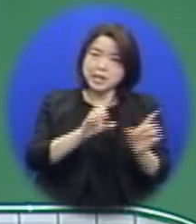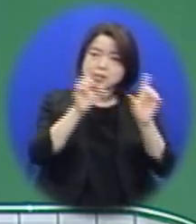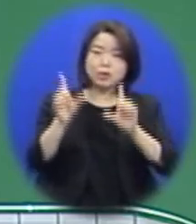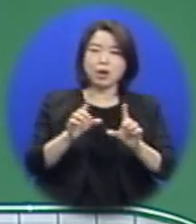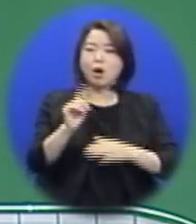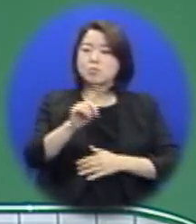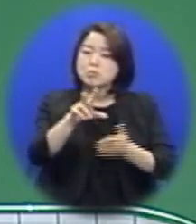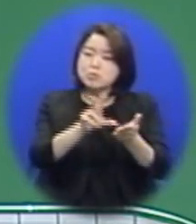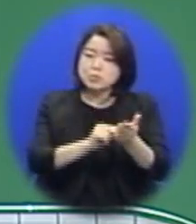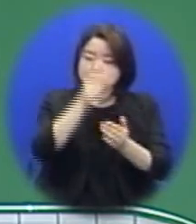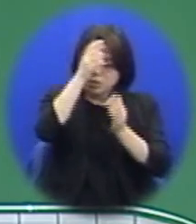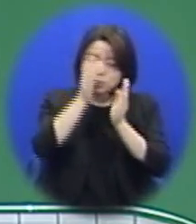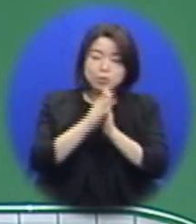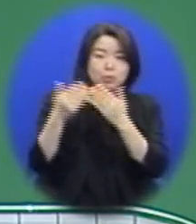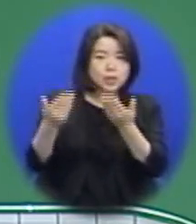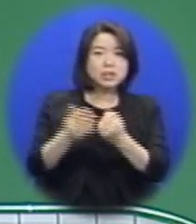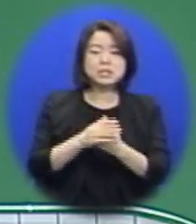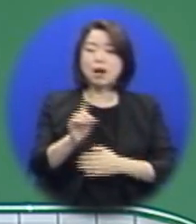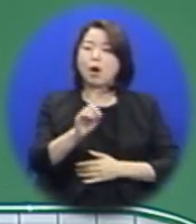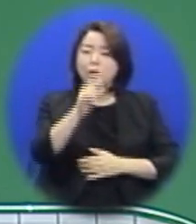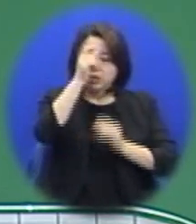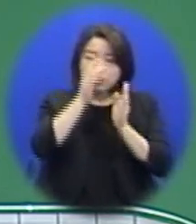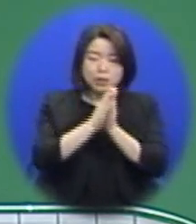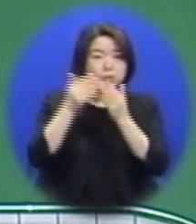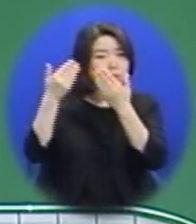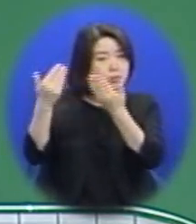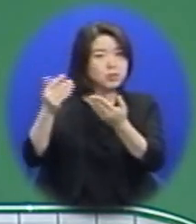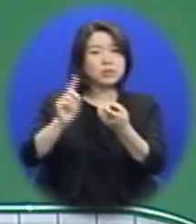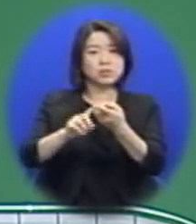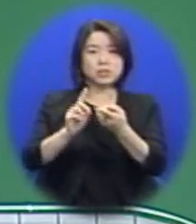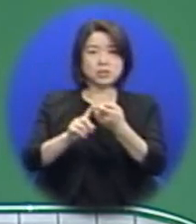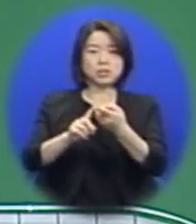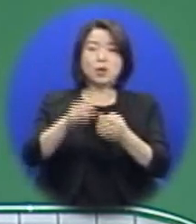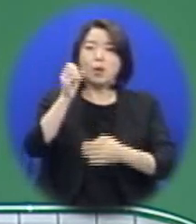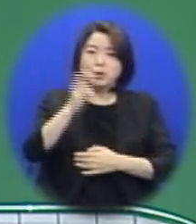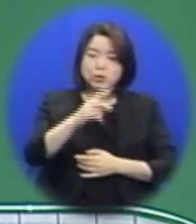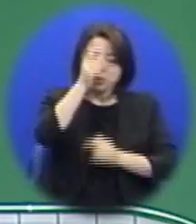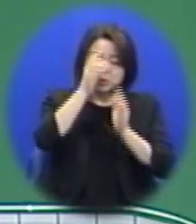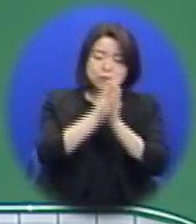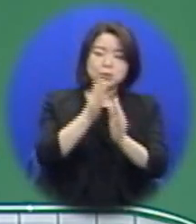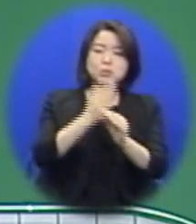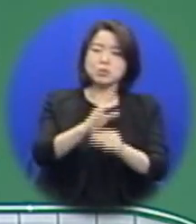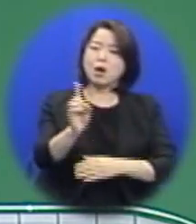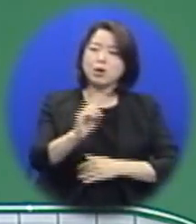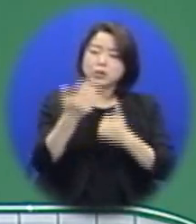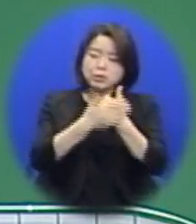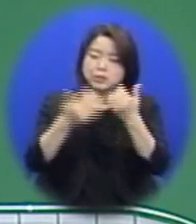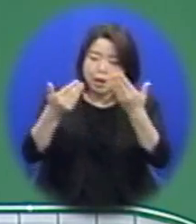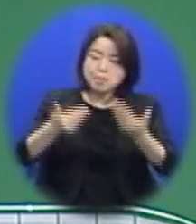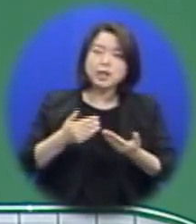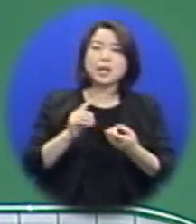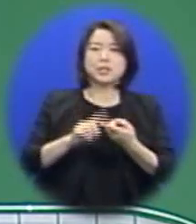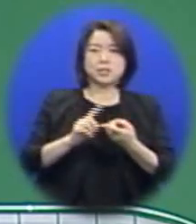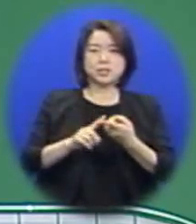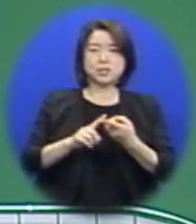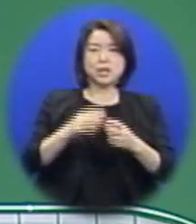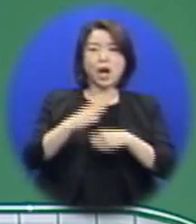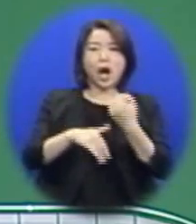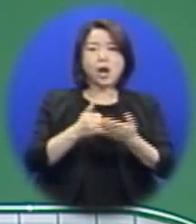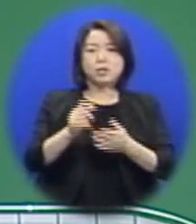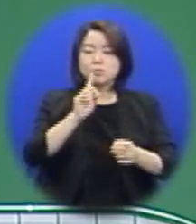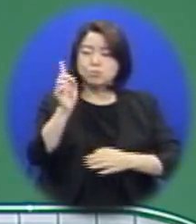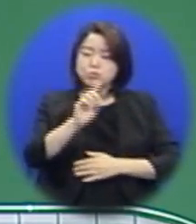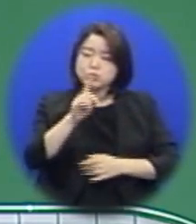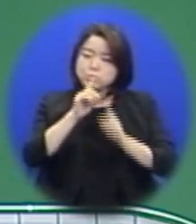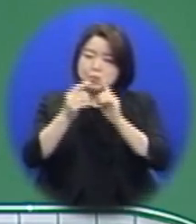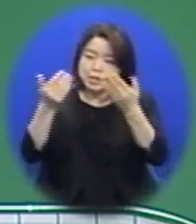문제로 기도했는지, 어떤 기도를 드렸는지, 그리고 기도 중에 어떤 은혜를 받았는지, 하나님은 무슨 말씀을